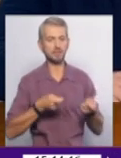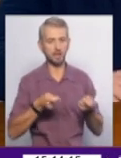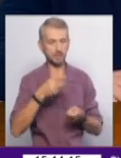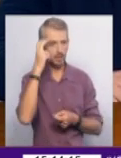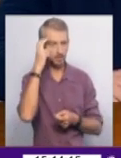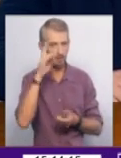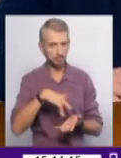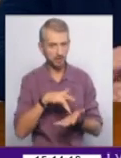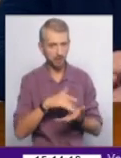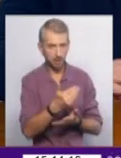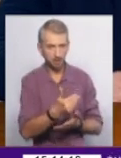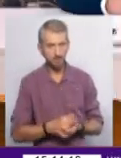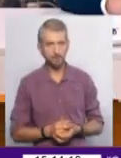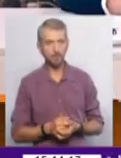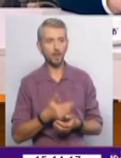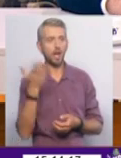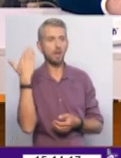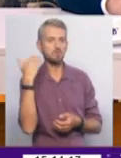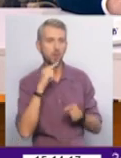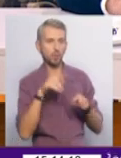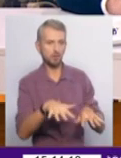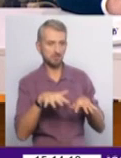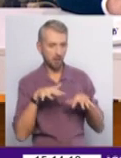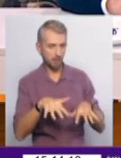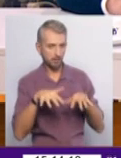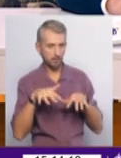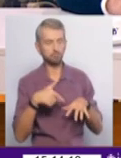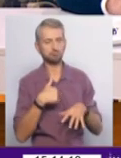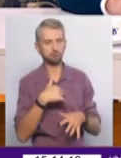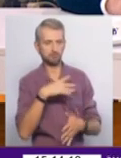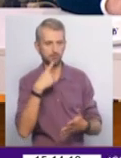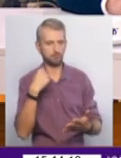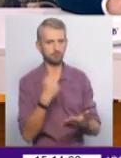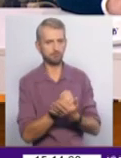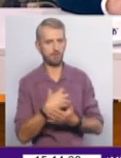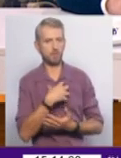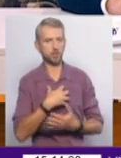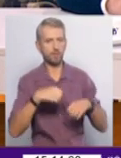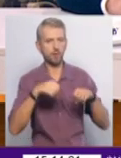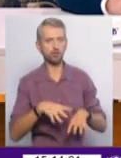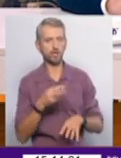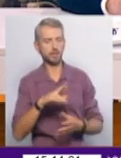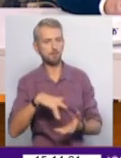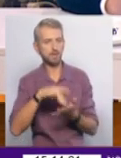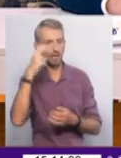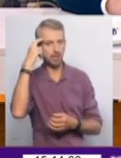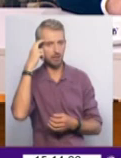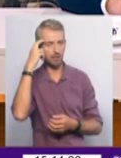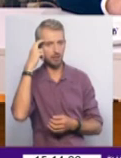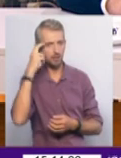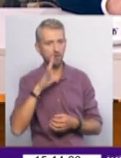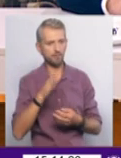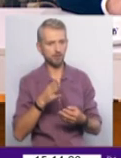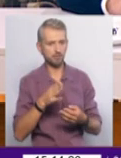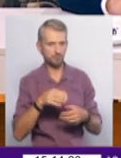міська. На минулих сесіях ми прийняли дуже важливе рішення для міста Києва в